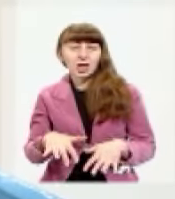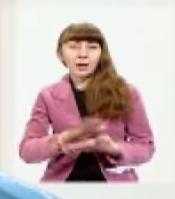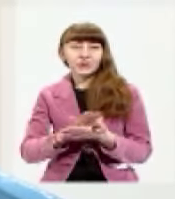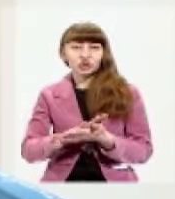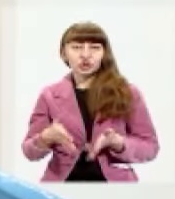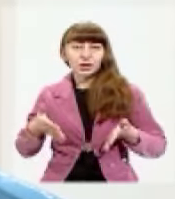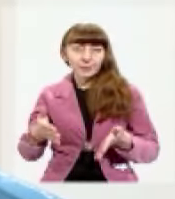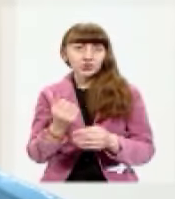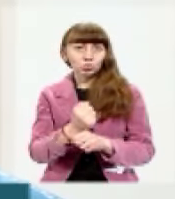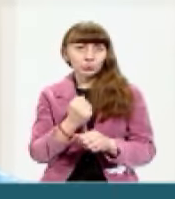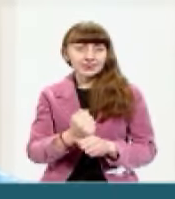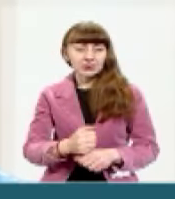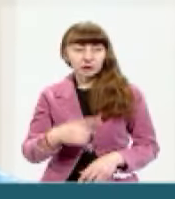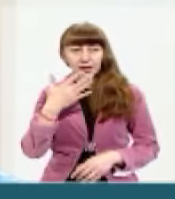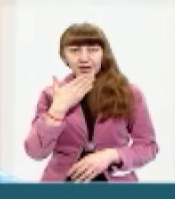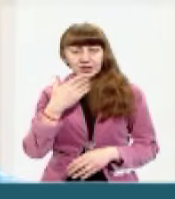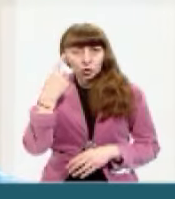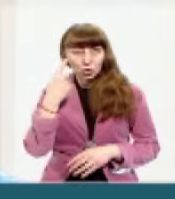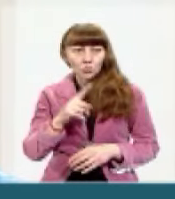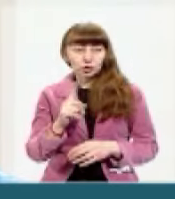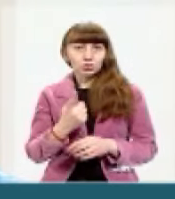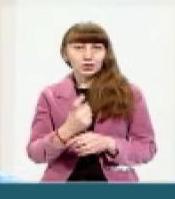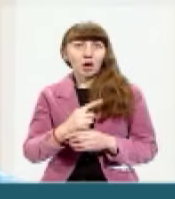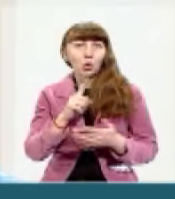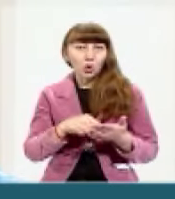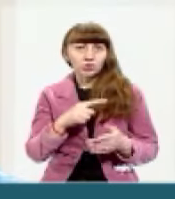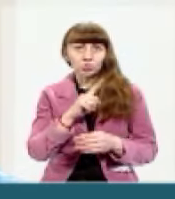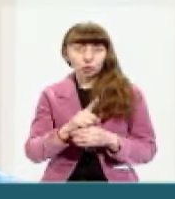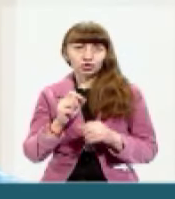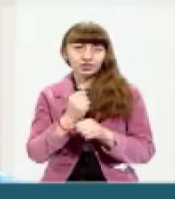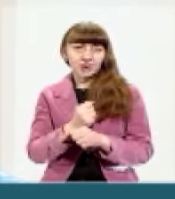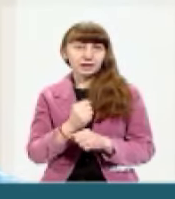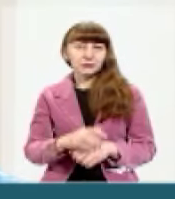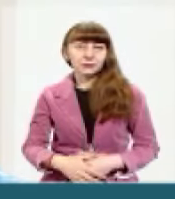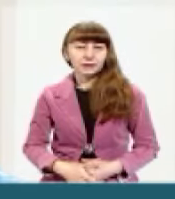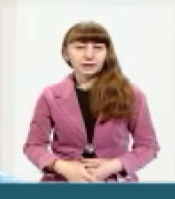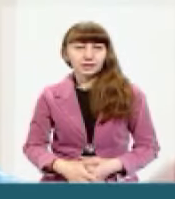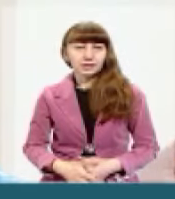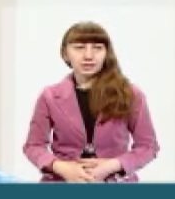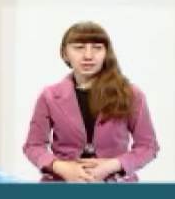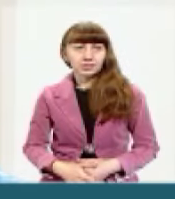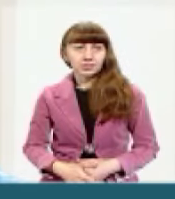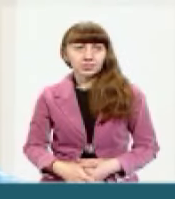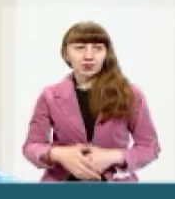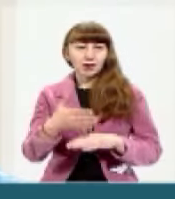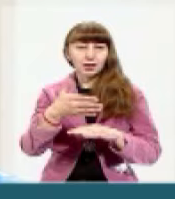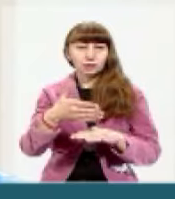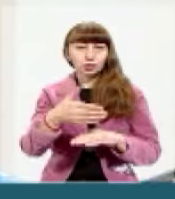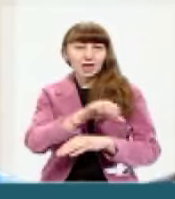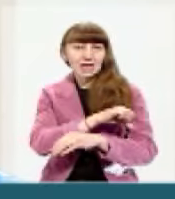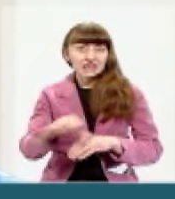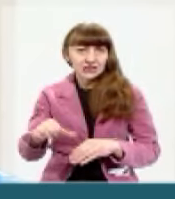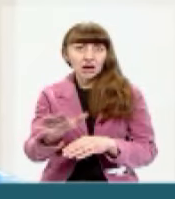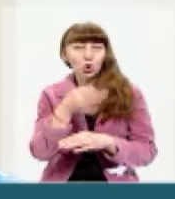сделать тропинку. Я не думаю, что город не должен это делать. Правильно, да? По правилам благоустройства. Поэтому давай разграничиваем